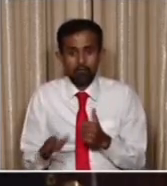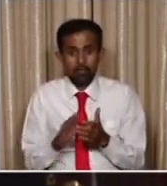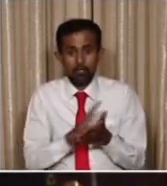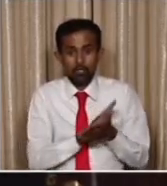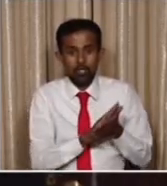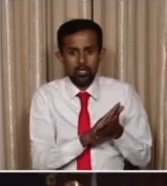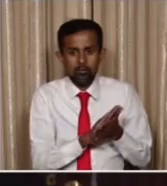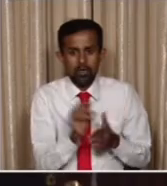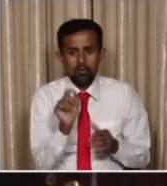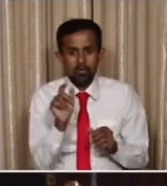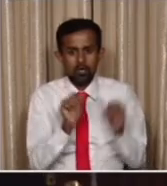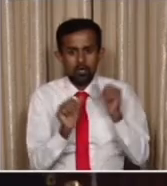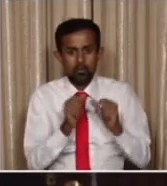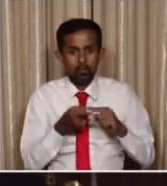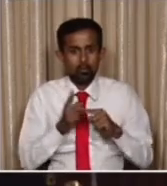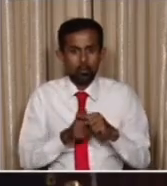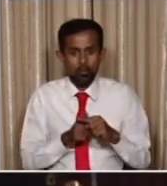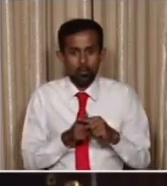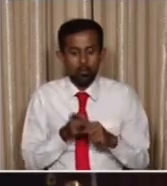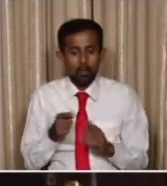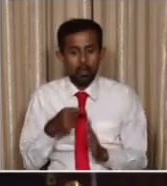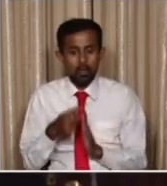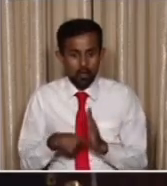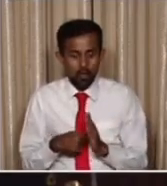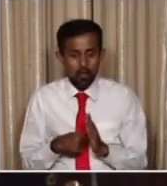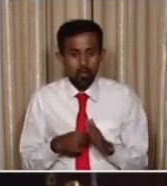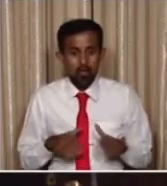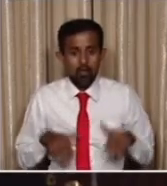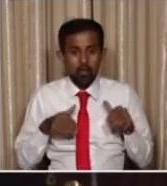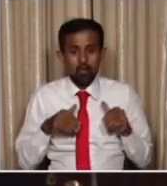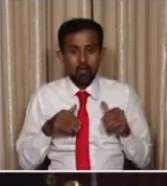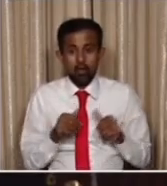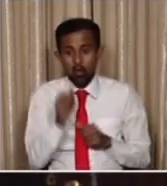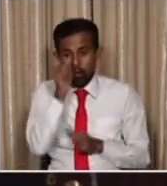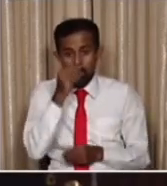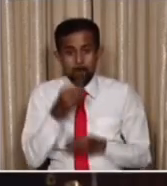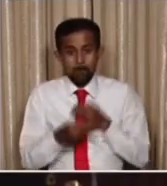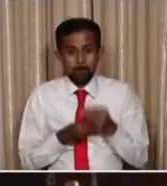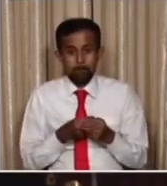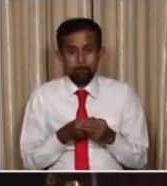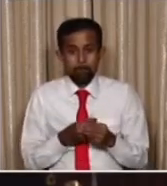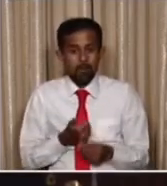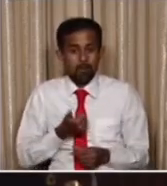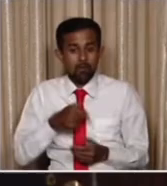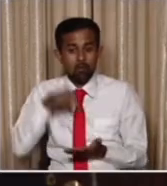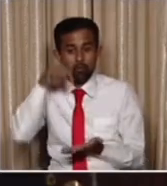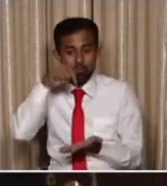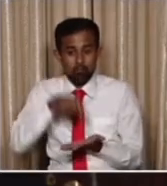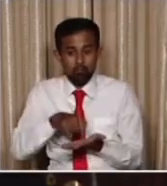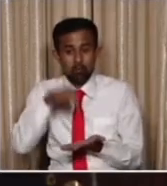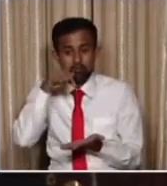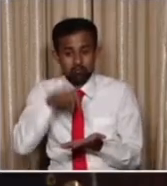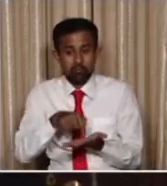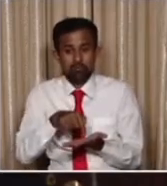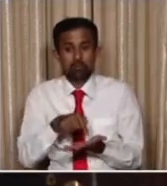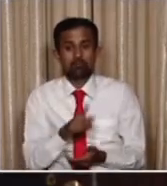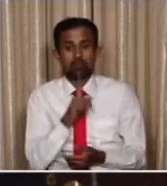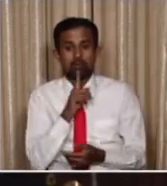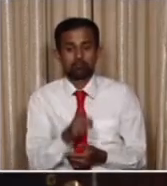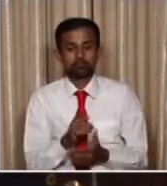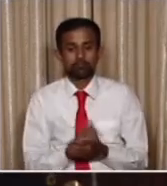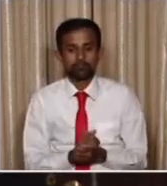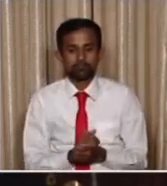කියන ඖෂධය පිළිබඳ උදාහරණේ මේ රටේ සෞඛ්‍ය මාෆියාවේ තෝතැන්න සංකේතය. ගරු